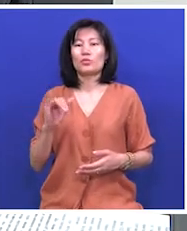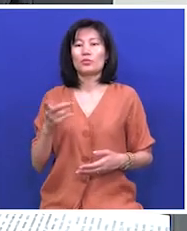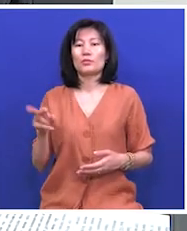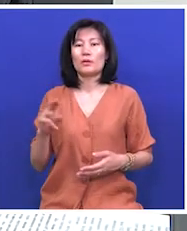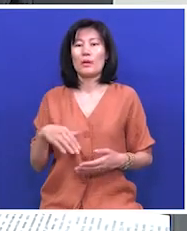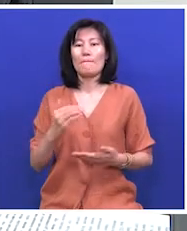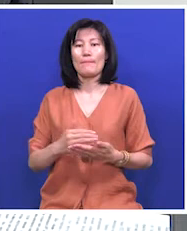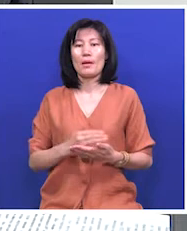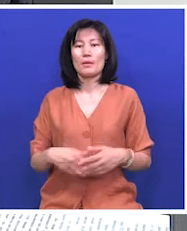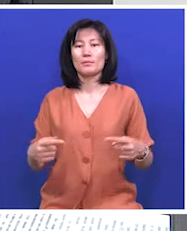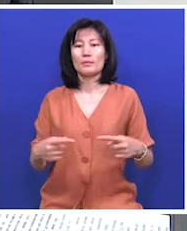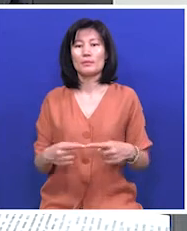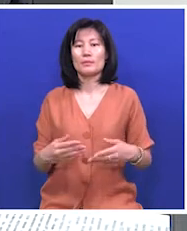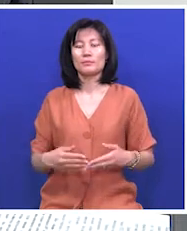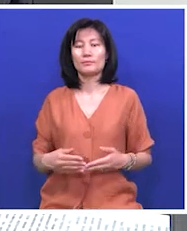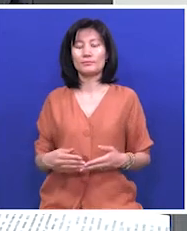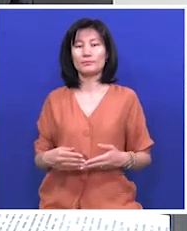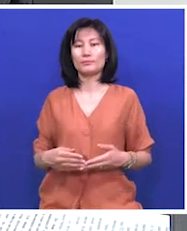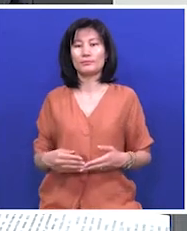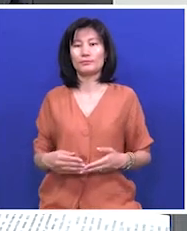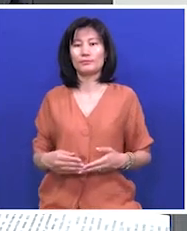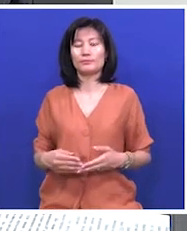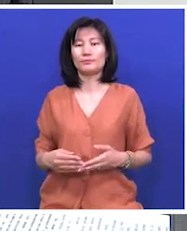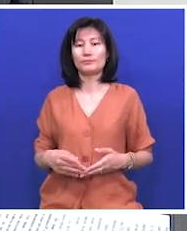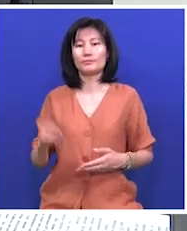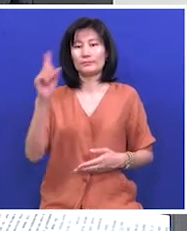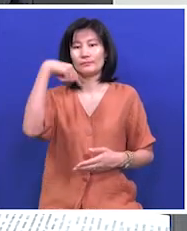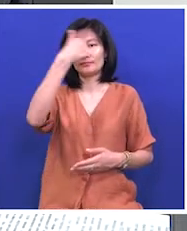инвестициялық субсидия бағдарламасына сәйкес жыл сайын